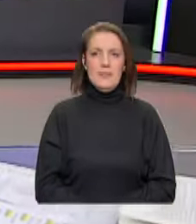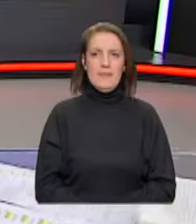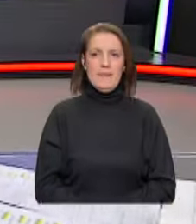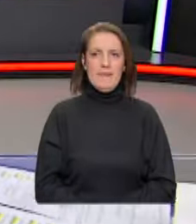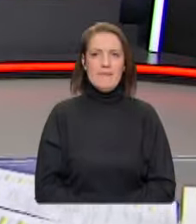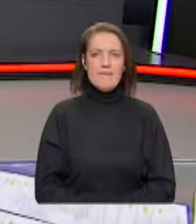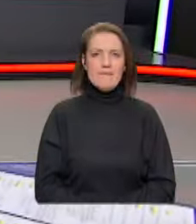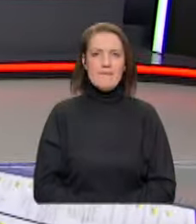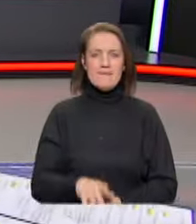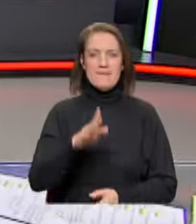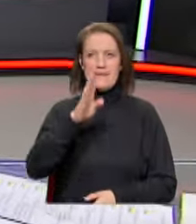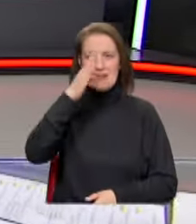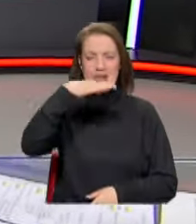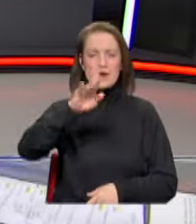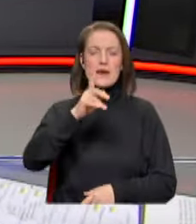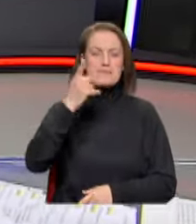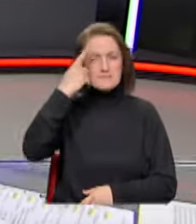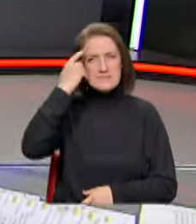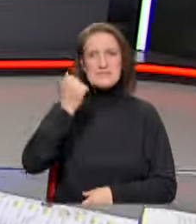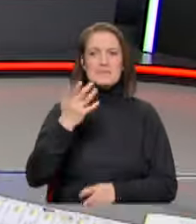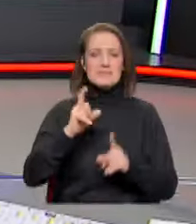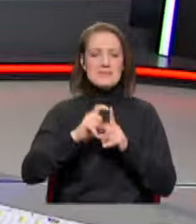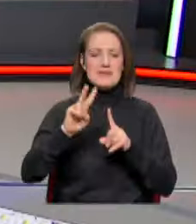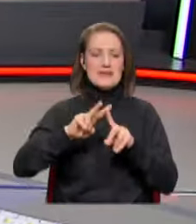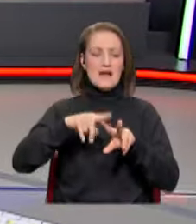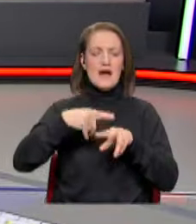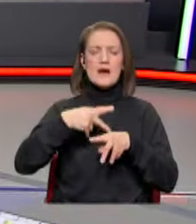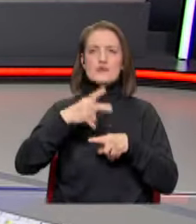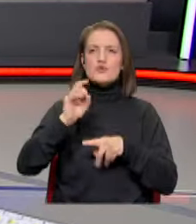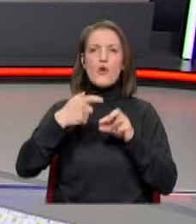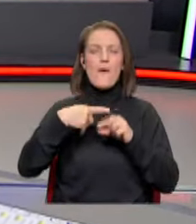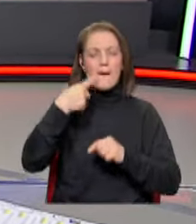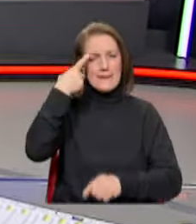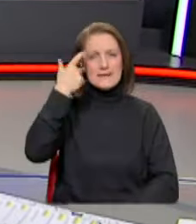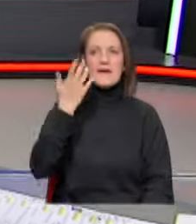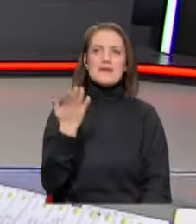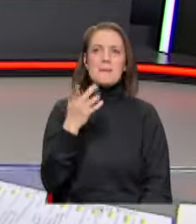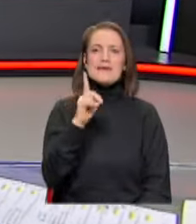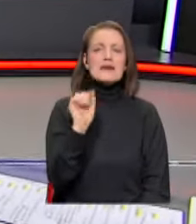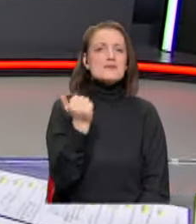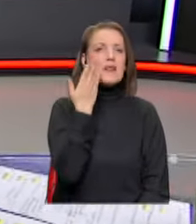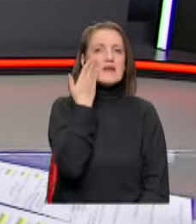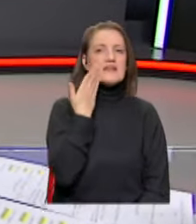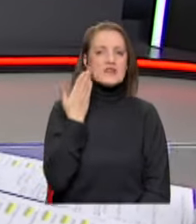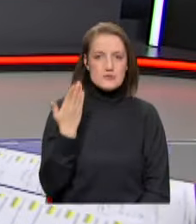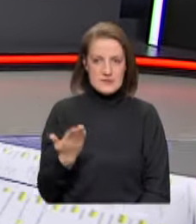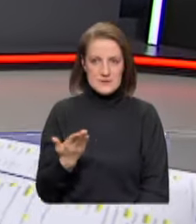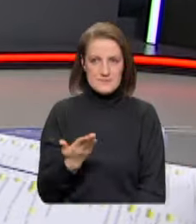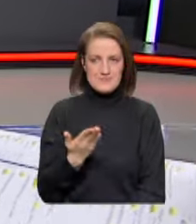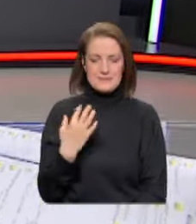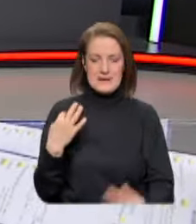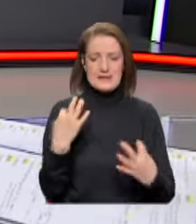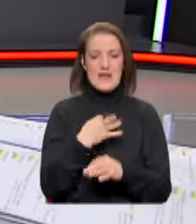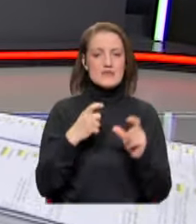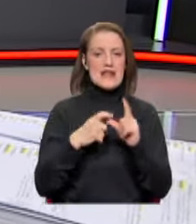gend dinozorlara ısrarcı anlaşılıyor Anka Park E bir kıymetli izleyicimiz Sayın